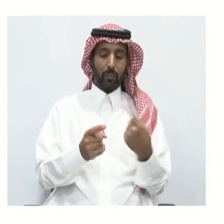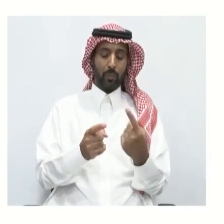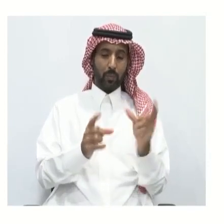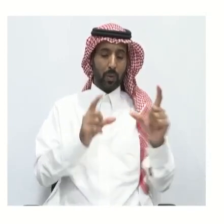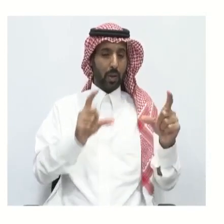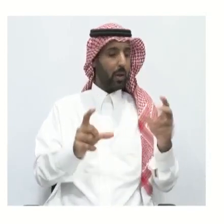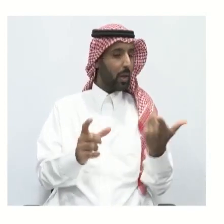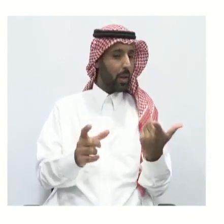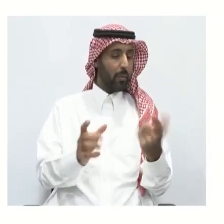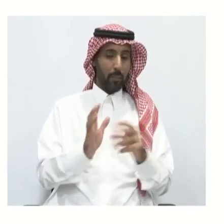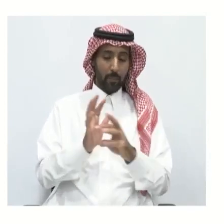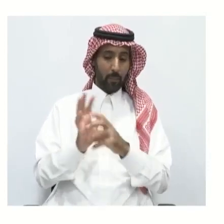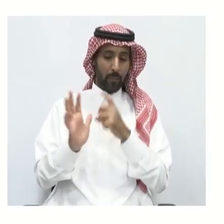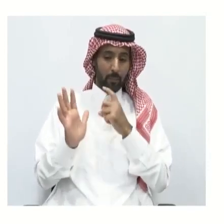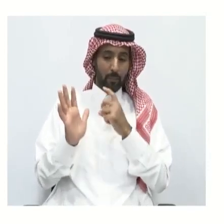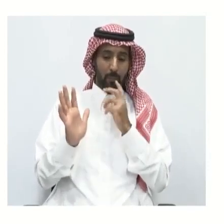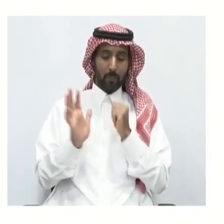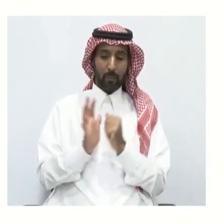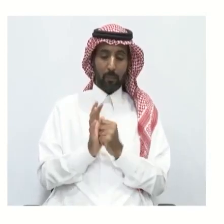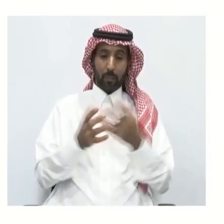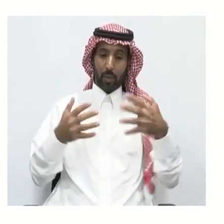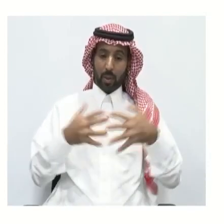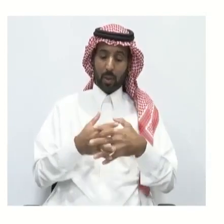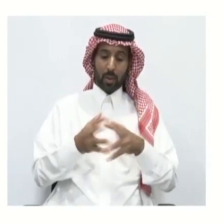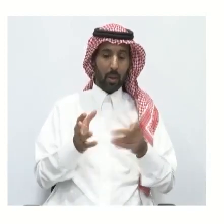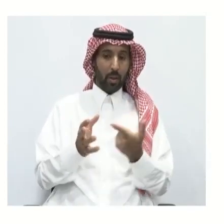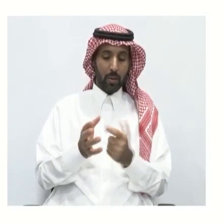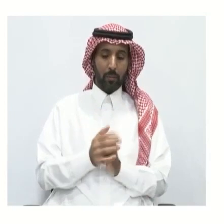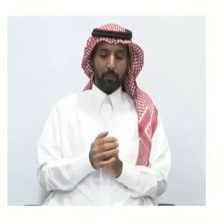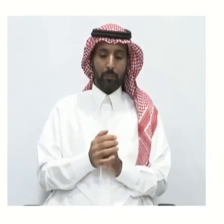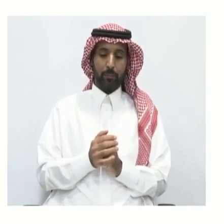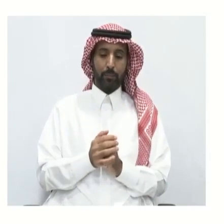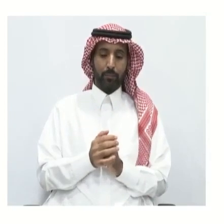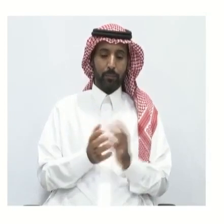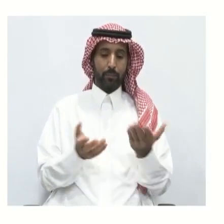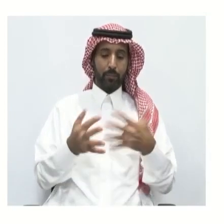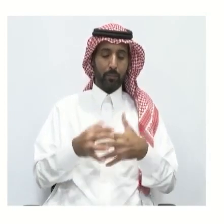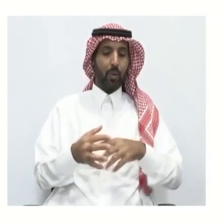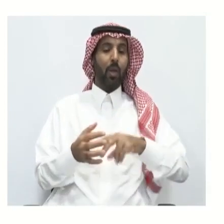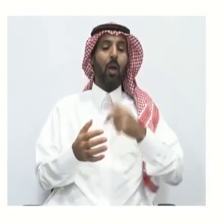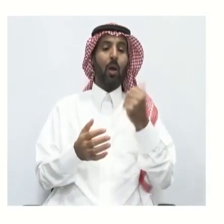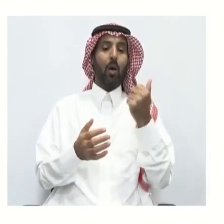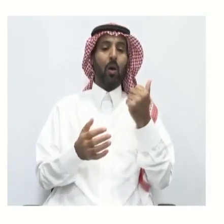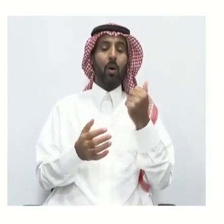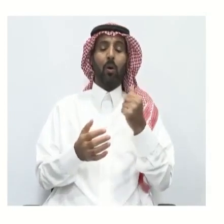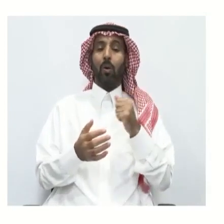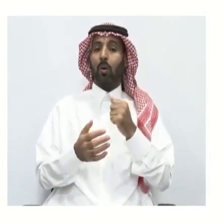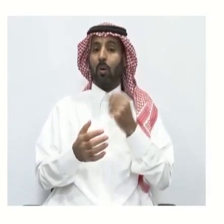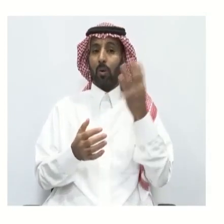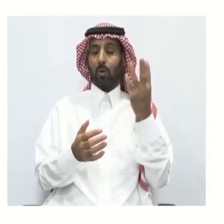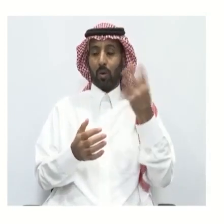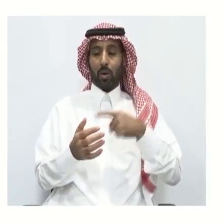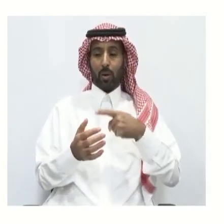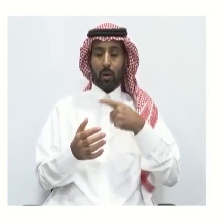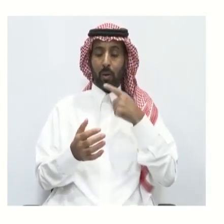هيدروكسيد الالمنيوم تماما مع حمض المعده وهو ال hcl اذا المطلوب فقط المردود النظري